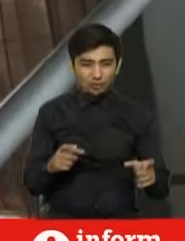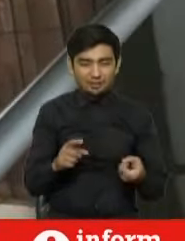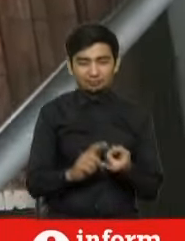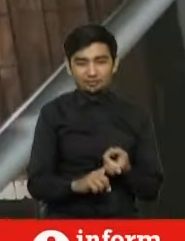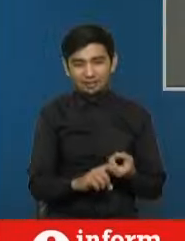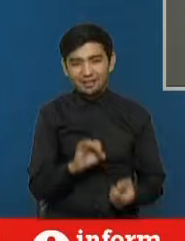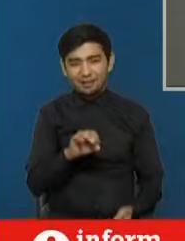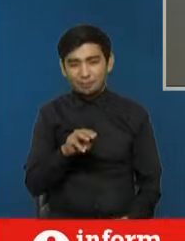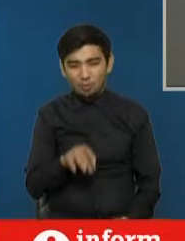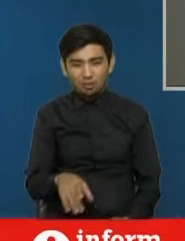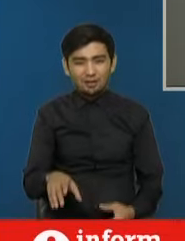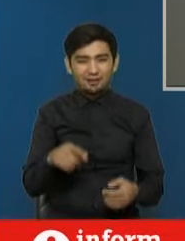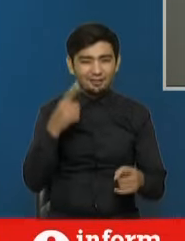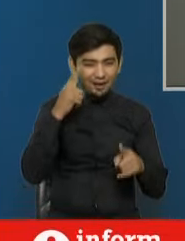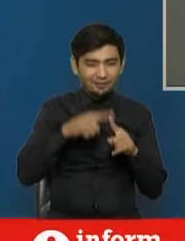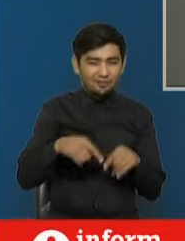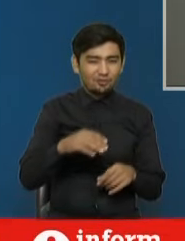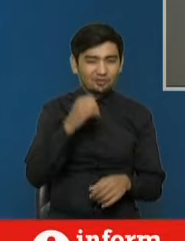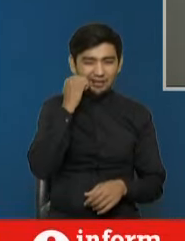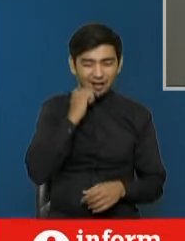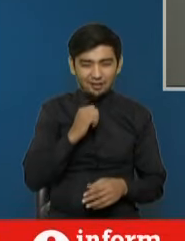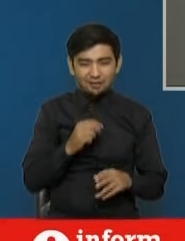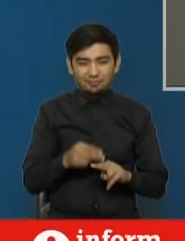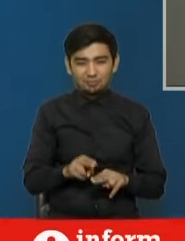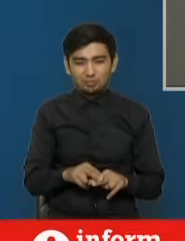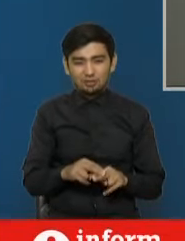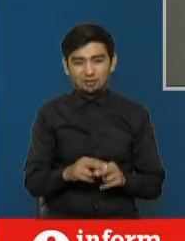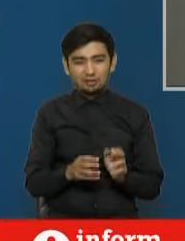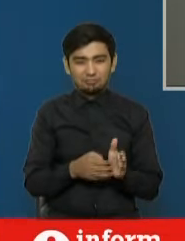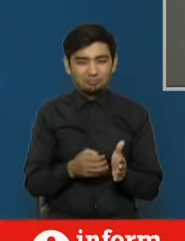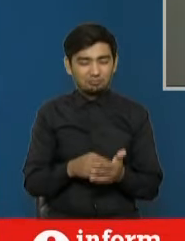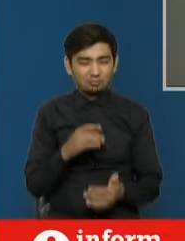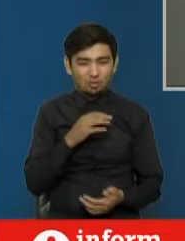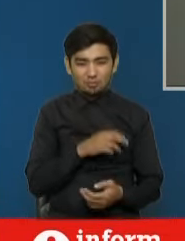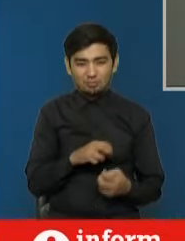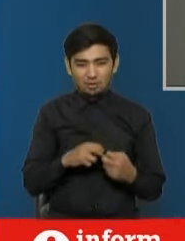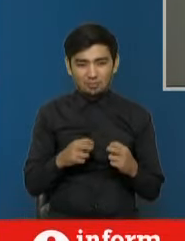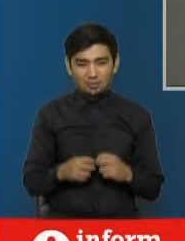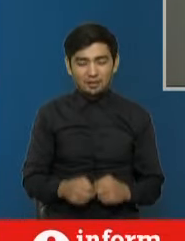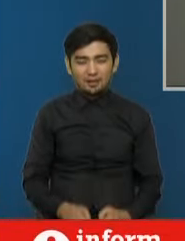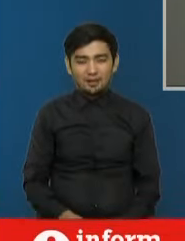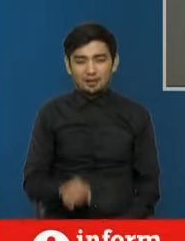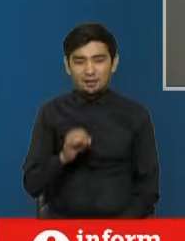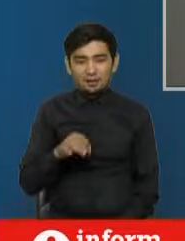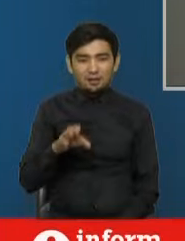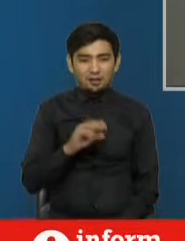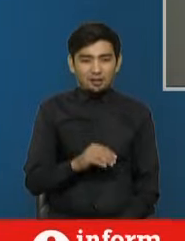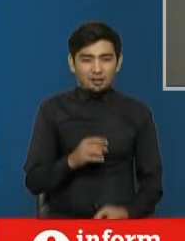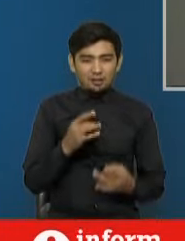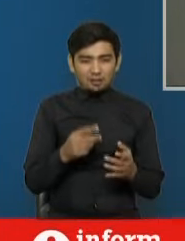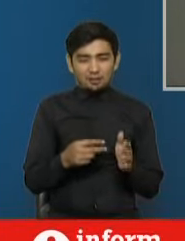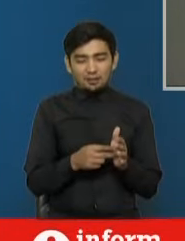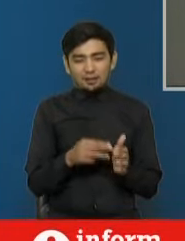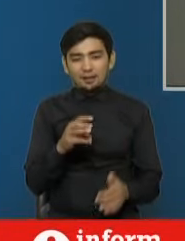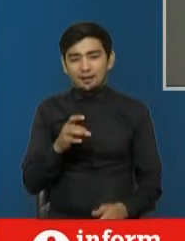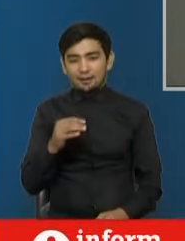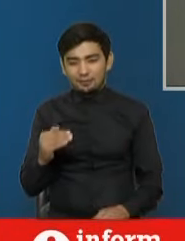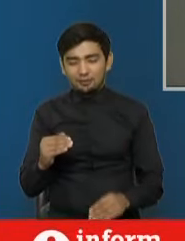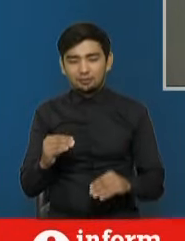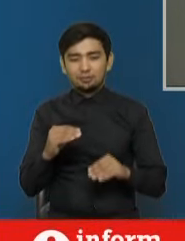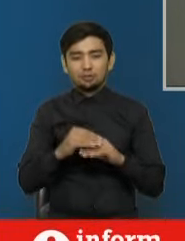оборудования стимулирующий метод Ну что греха тать он предусматривает рост тарифа но этот рост